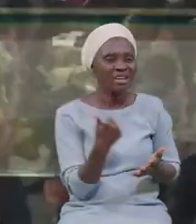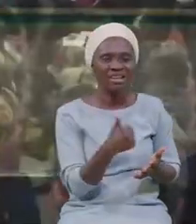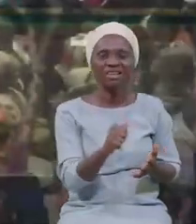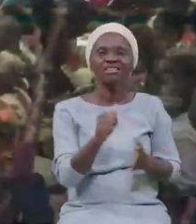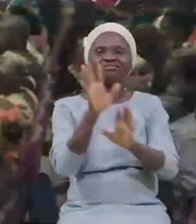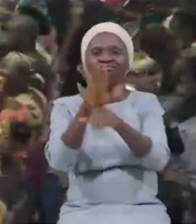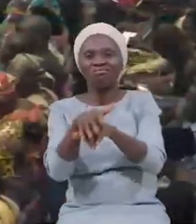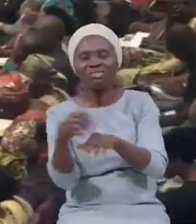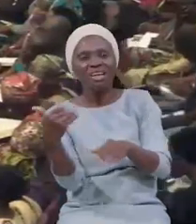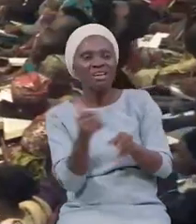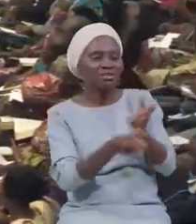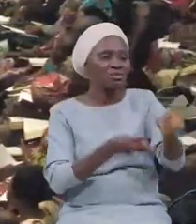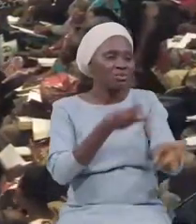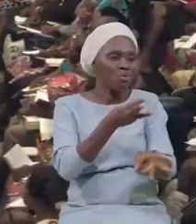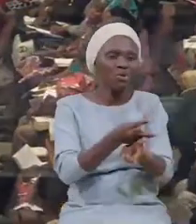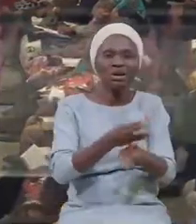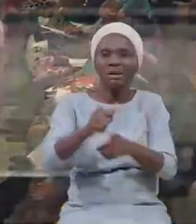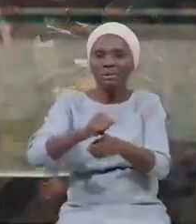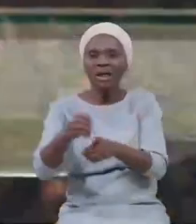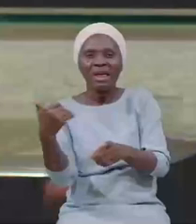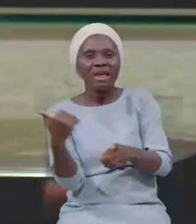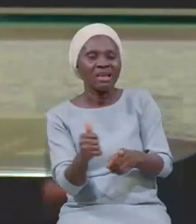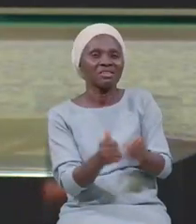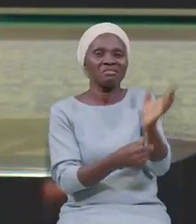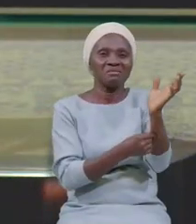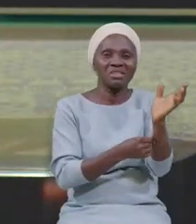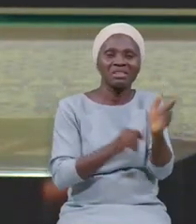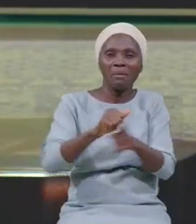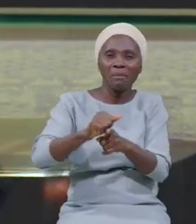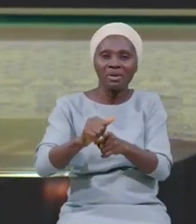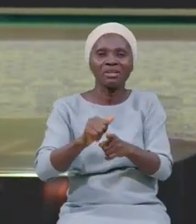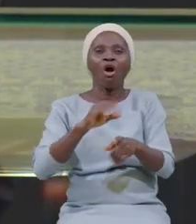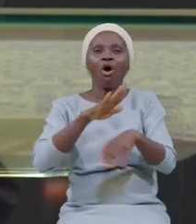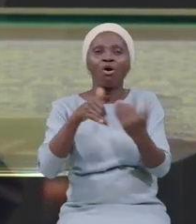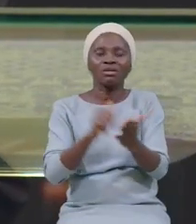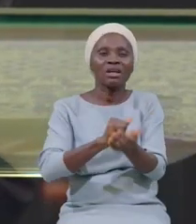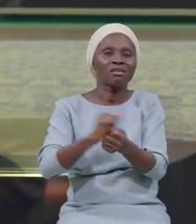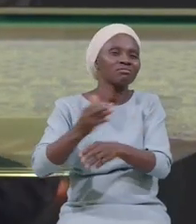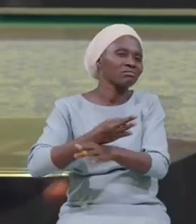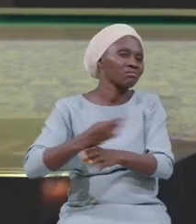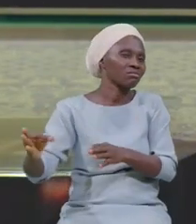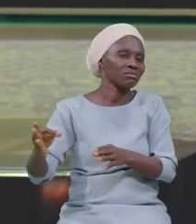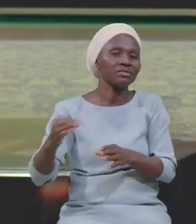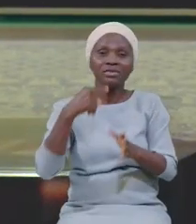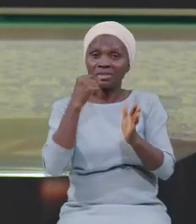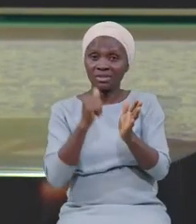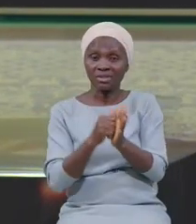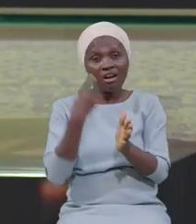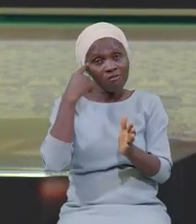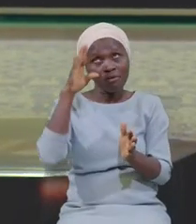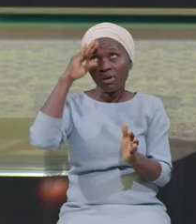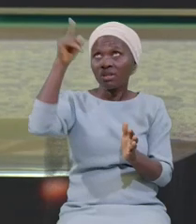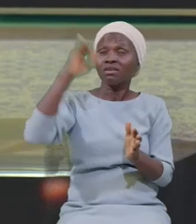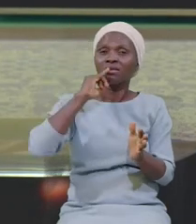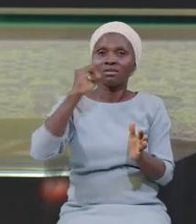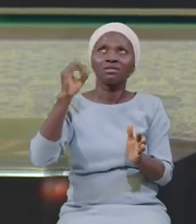vos cœurs. Et y a-t-il une sensualité et une imprudence? Lavez-vous de tout.